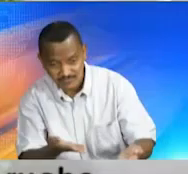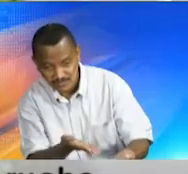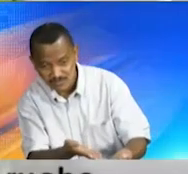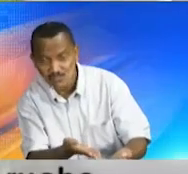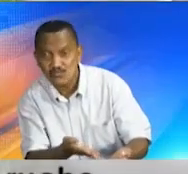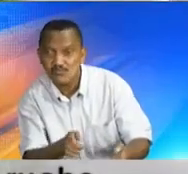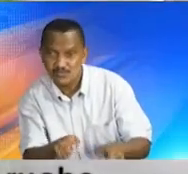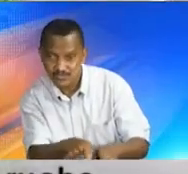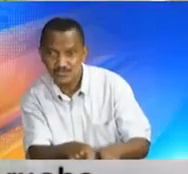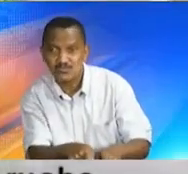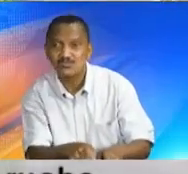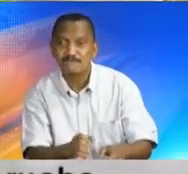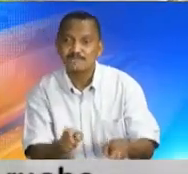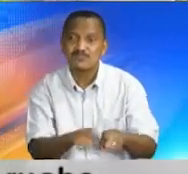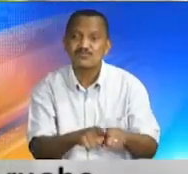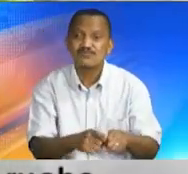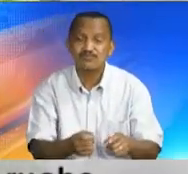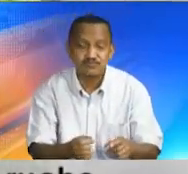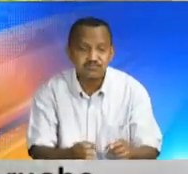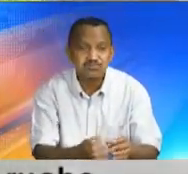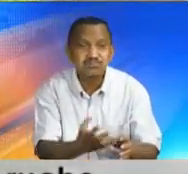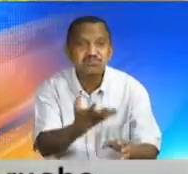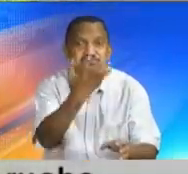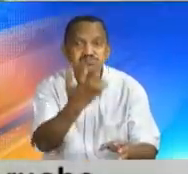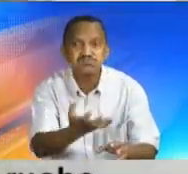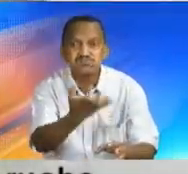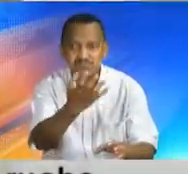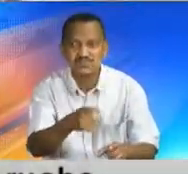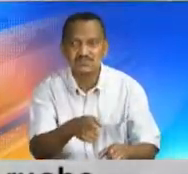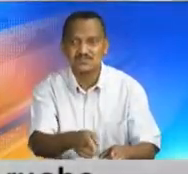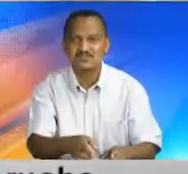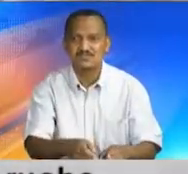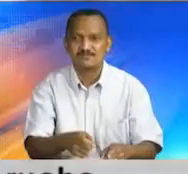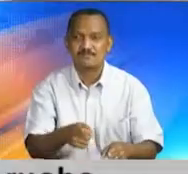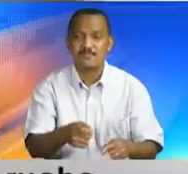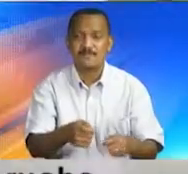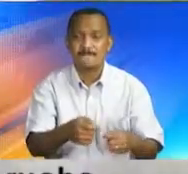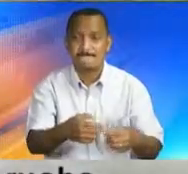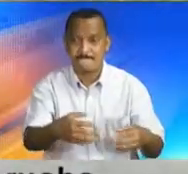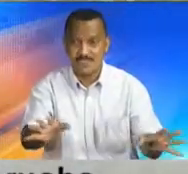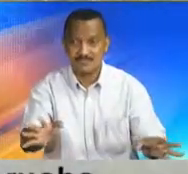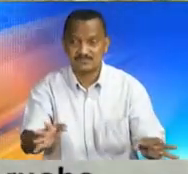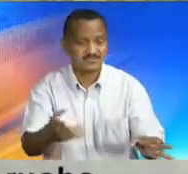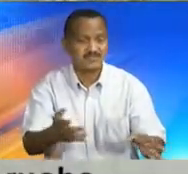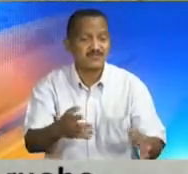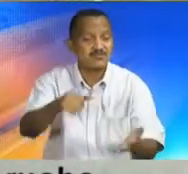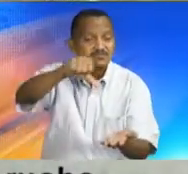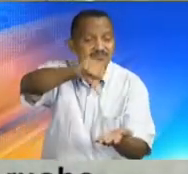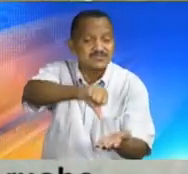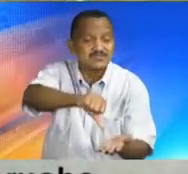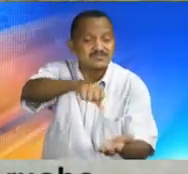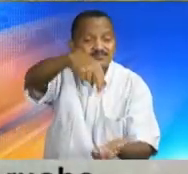zany a manetroka azy eto de lana amin'izay zany a eo amin'le vavany tantely a fa tsy azo jorona tsony zany a eo